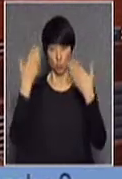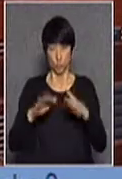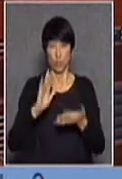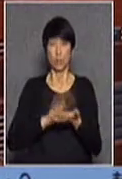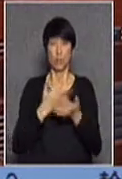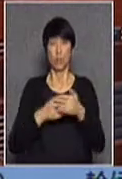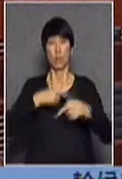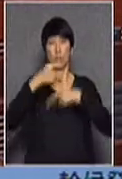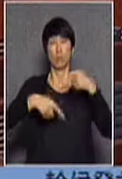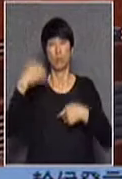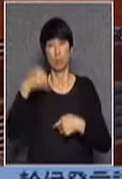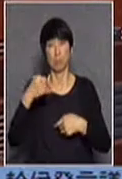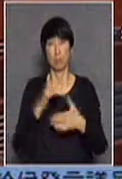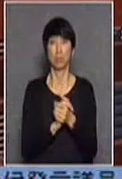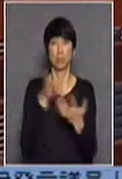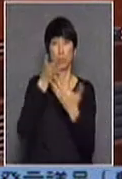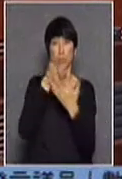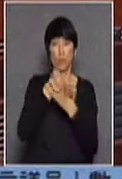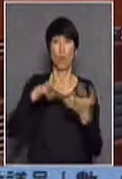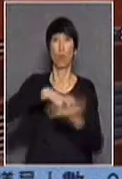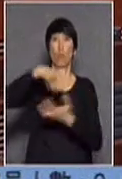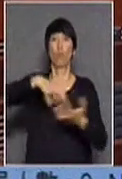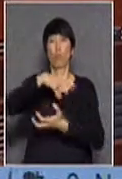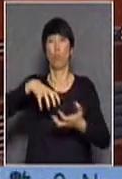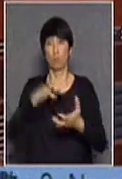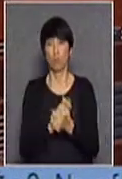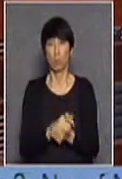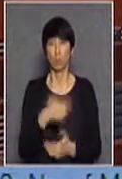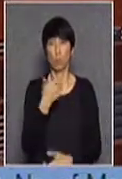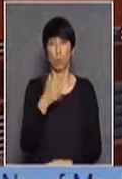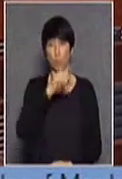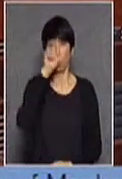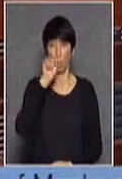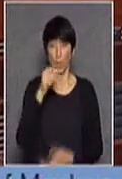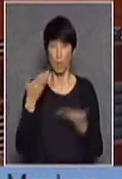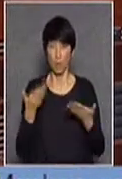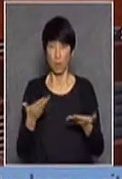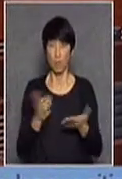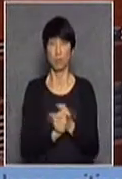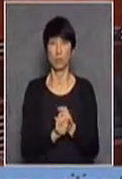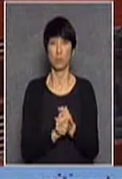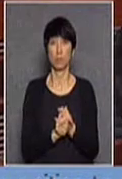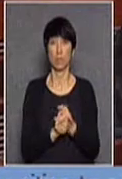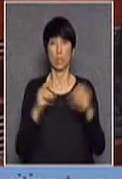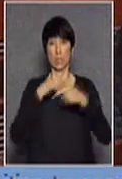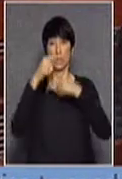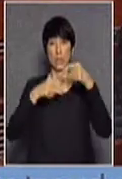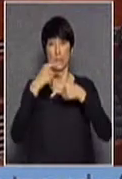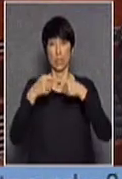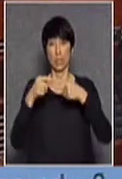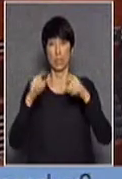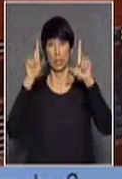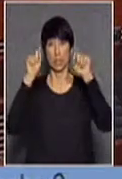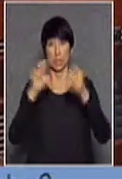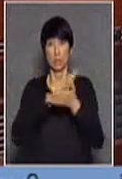還亂，就越理就越亂。有不少的問題，今天的《條例草案》不但未能夠澄清，